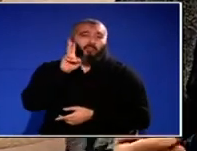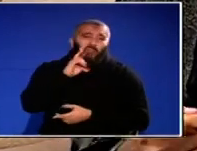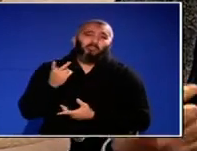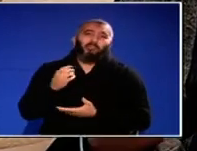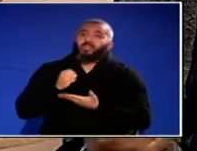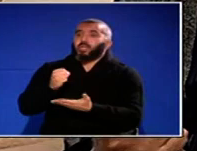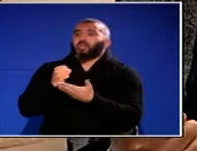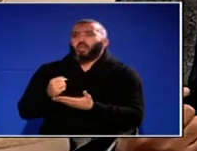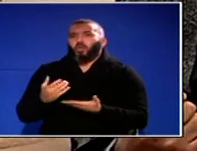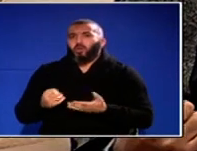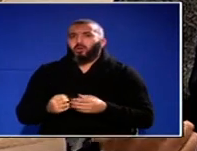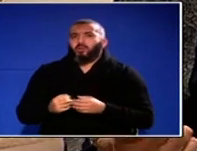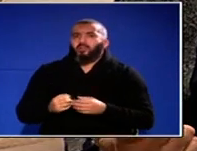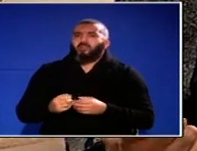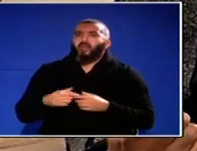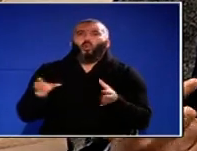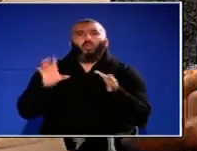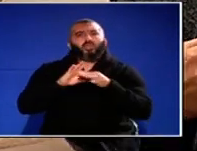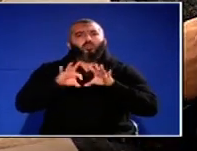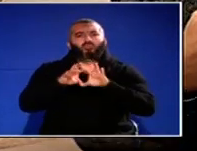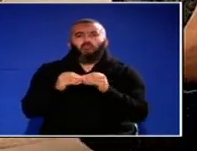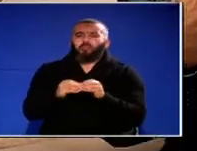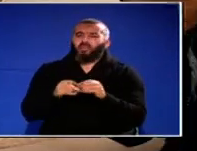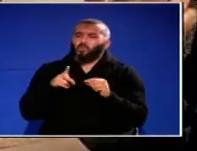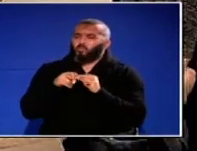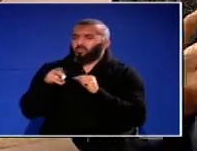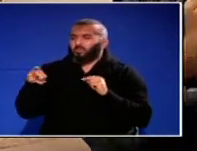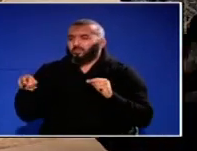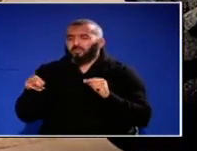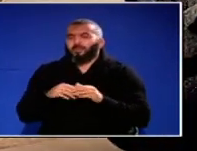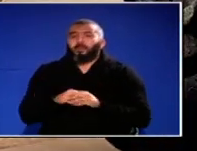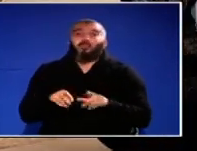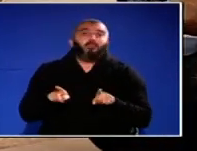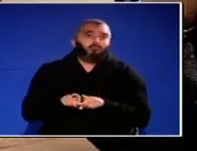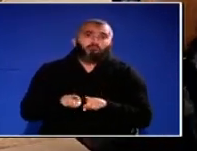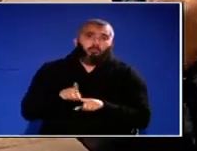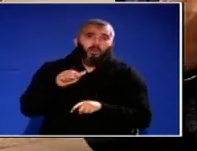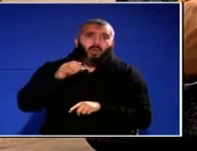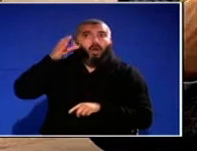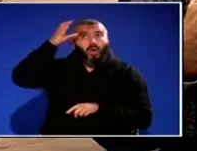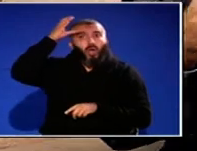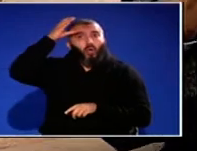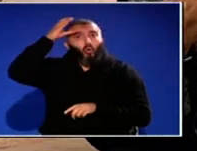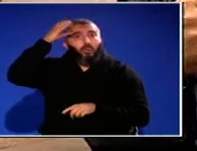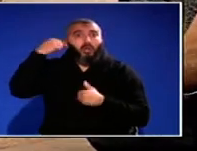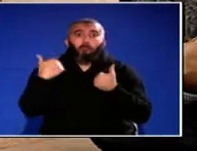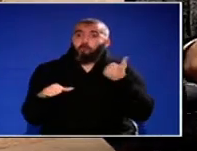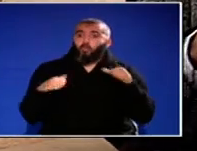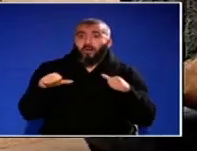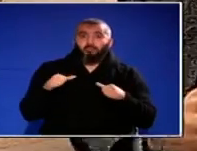يشوف ولا دخول. فجاء العلماء، وكان وين كان هذا قول عند المتقدمين، عند موش فقط، حتى ما نقول حتى عند